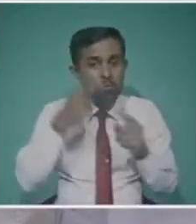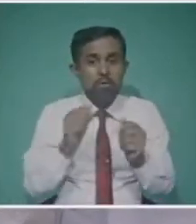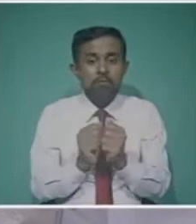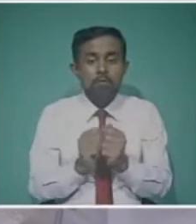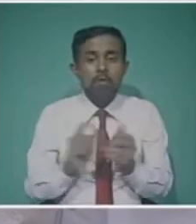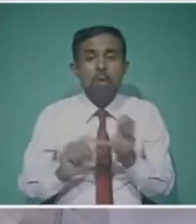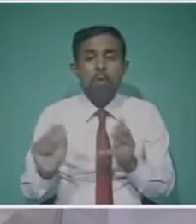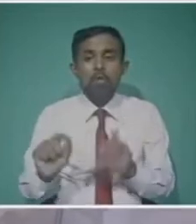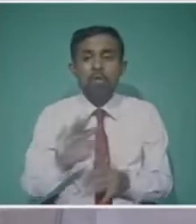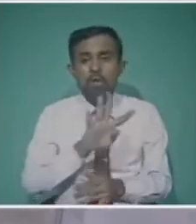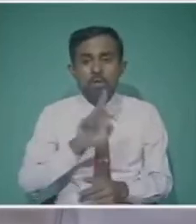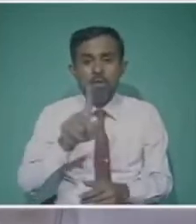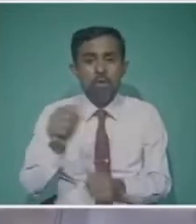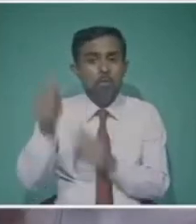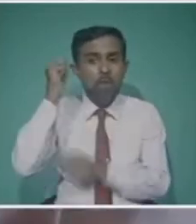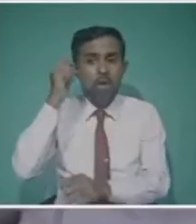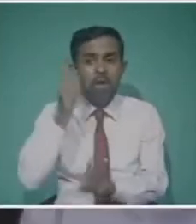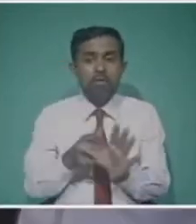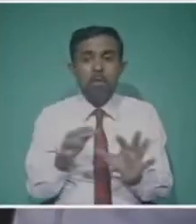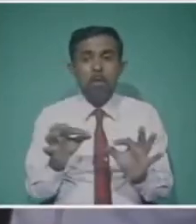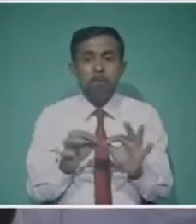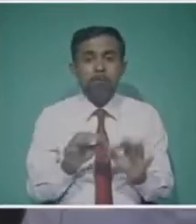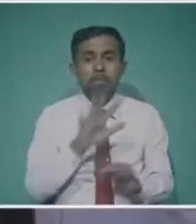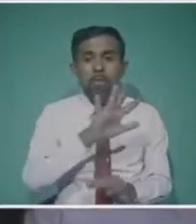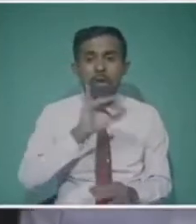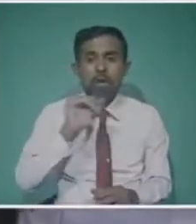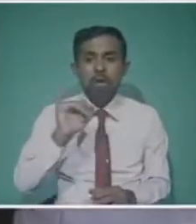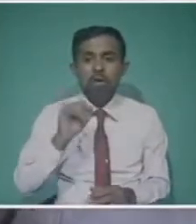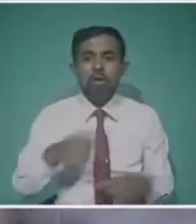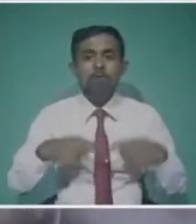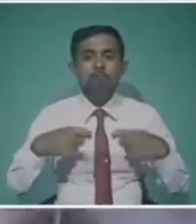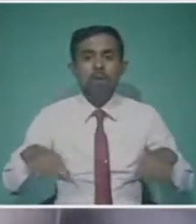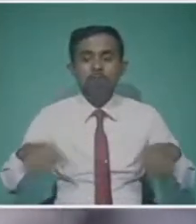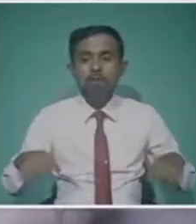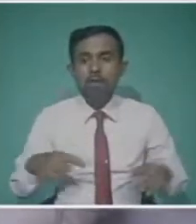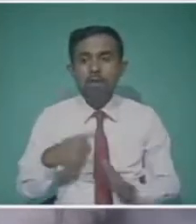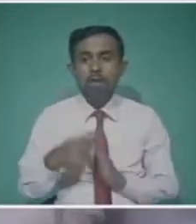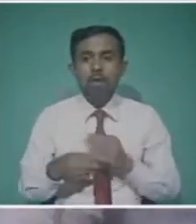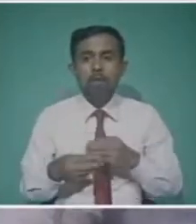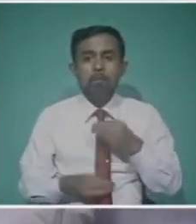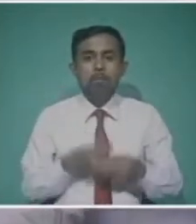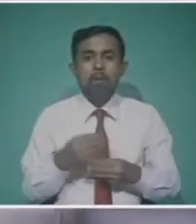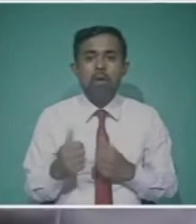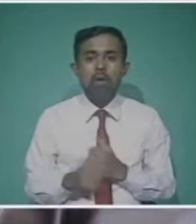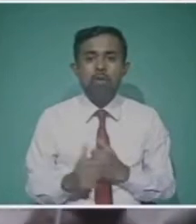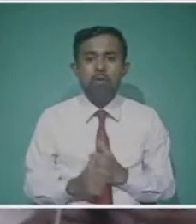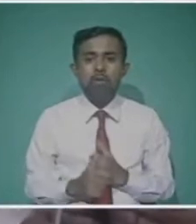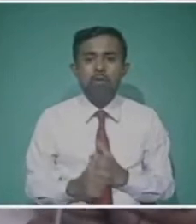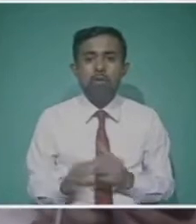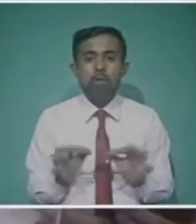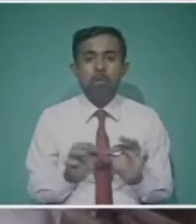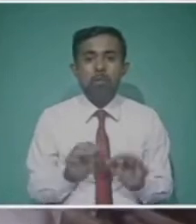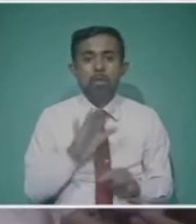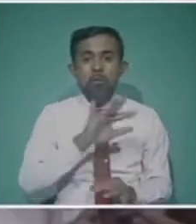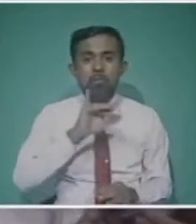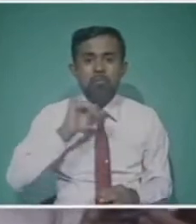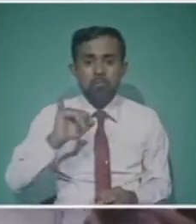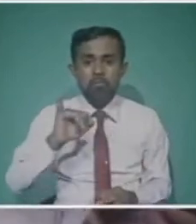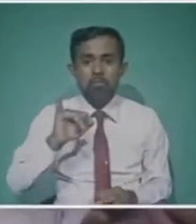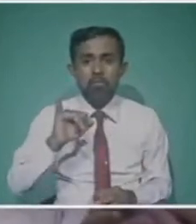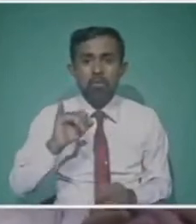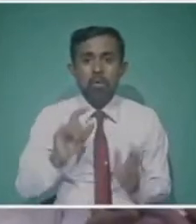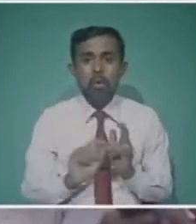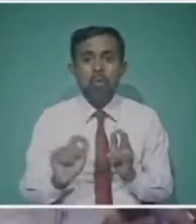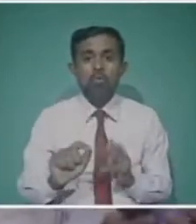කරන්න පසුගිය අවුරුදු කීපය ඇතුළත බිලියන 56ක් වියදම් කරලා තියෙනවා රටේ ව්‍යවසායකයෝ හදන්න. බිලියන 56ක්